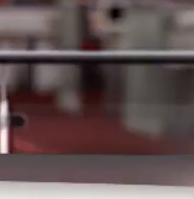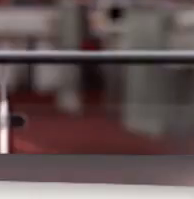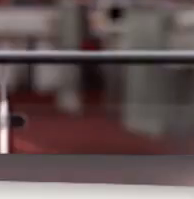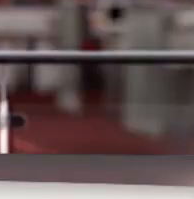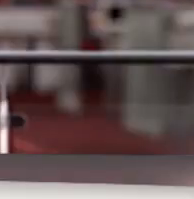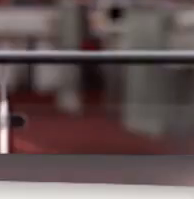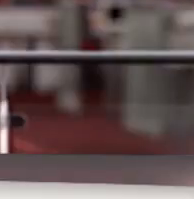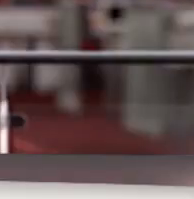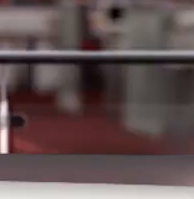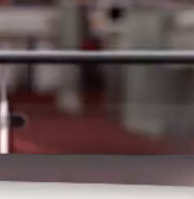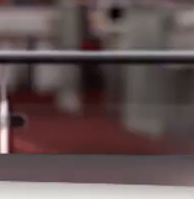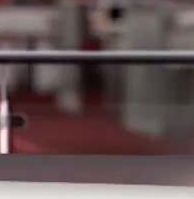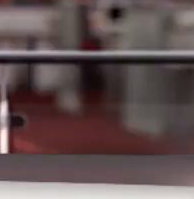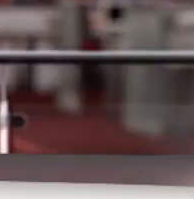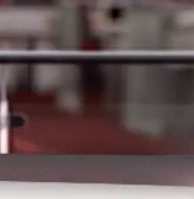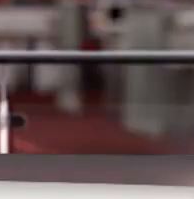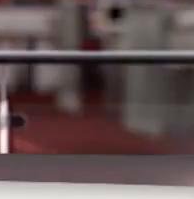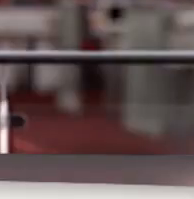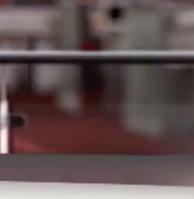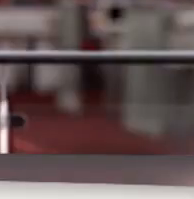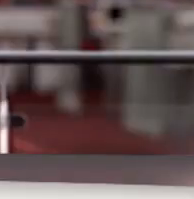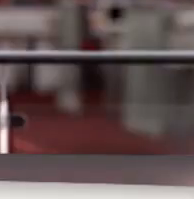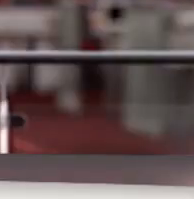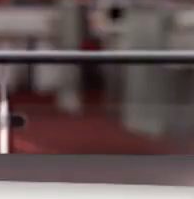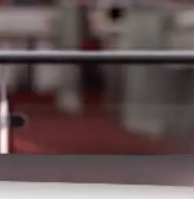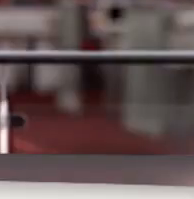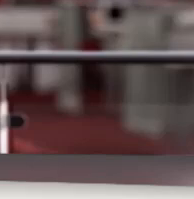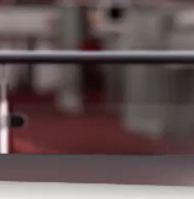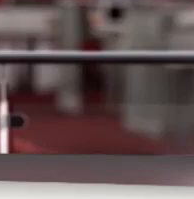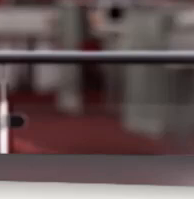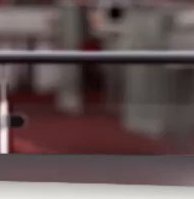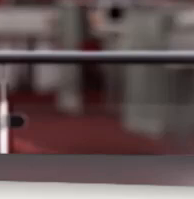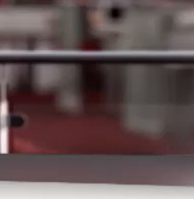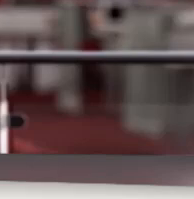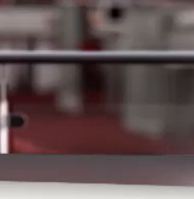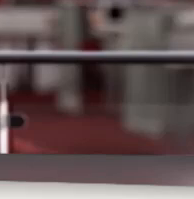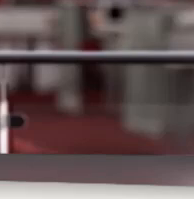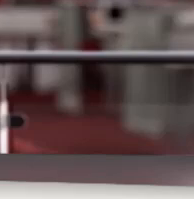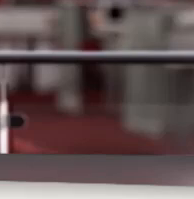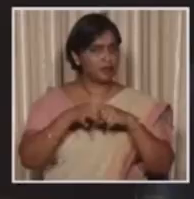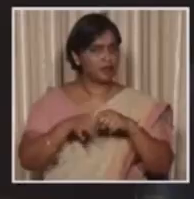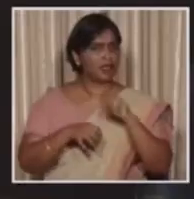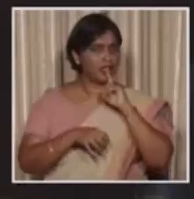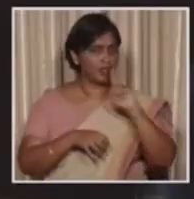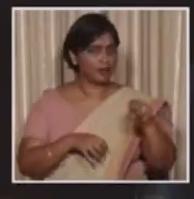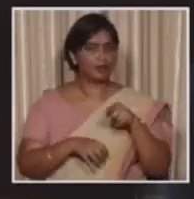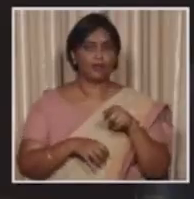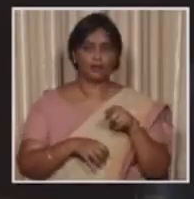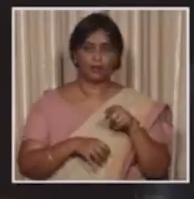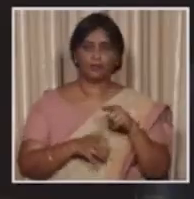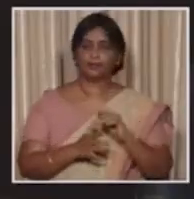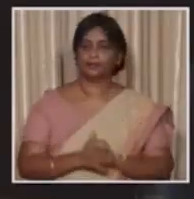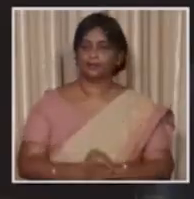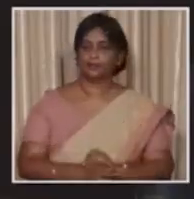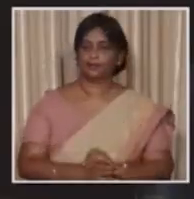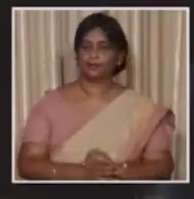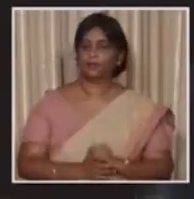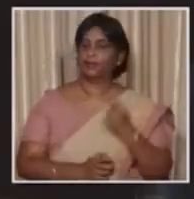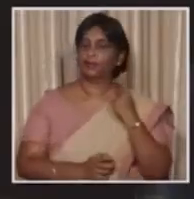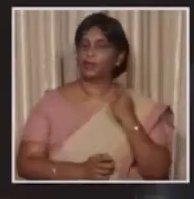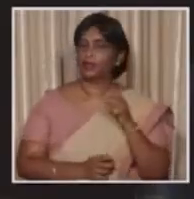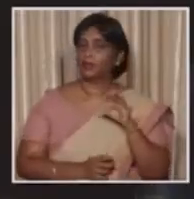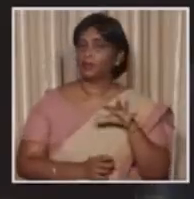தோட்ட தொழிலாளர்களை பங்காளிகளாக மாற்ற வேண்டும் என நாடாளுமன்ற உறுப்பினர் மனோ கணேசன் தெரிவித்துள்ளார். தோட்ட